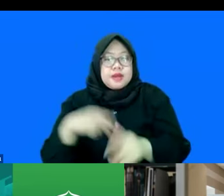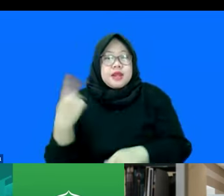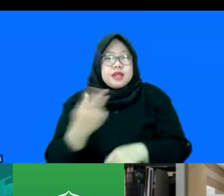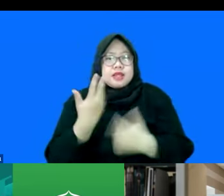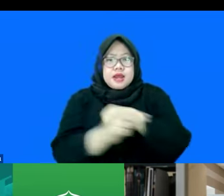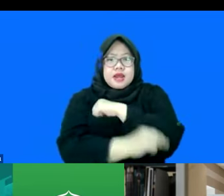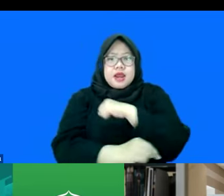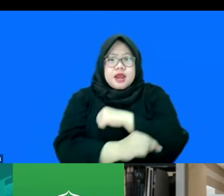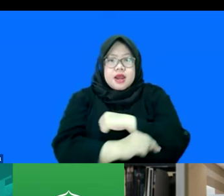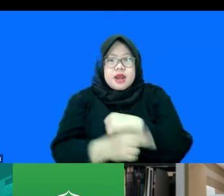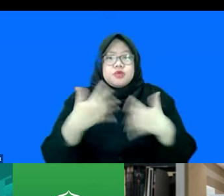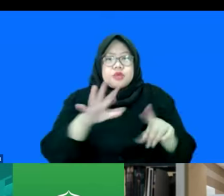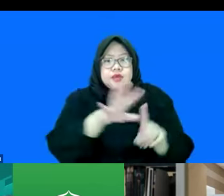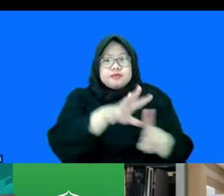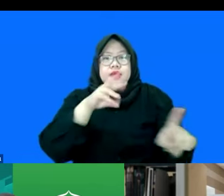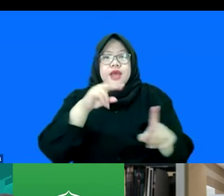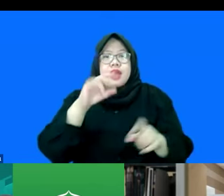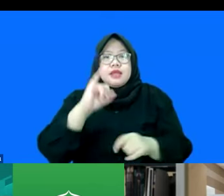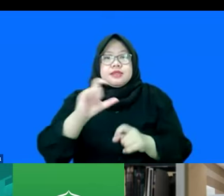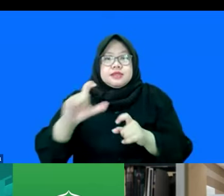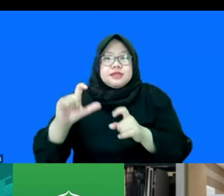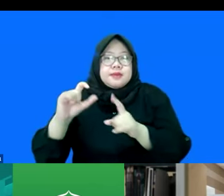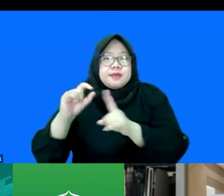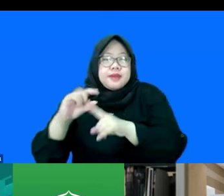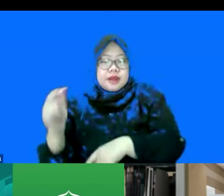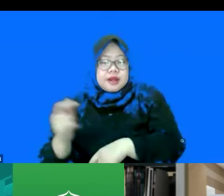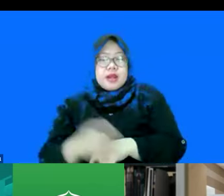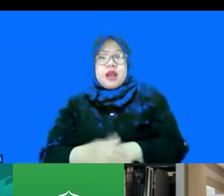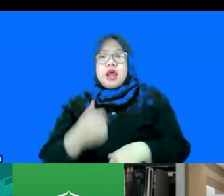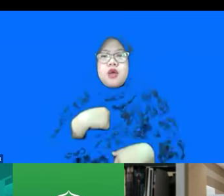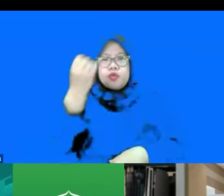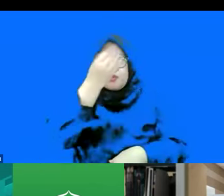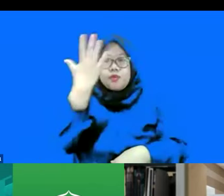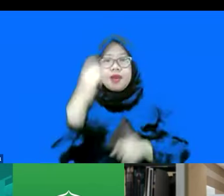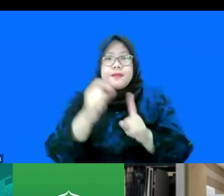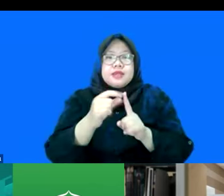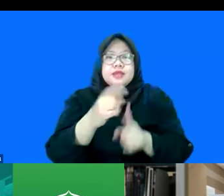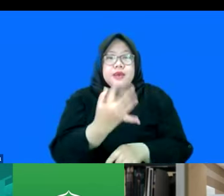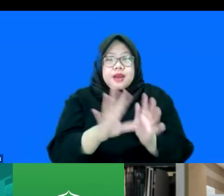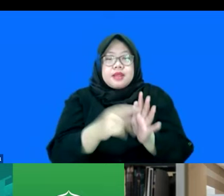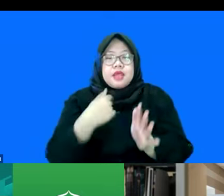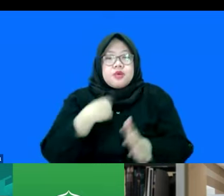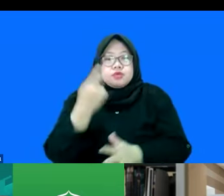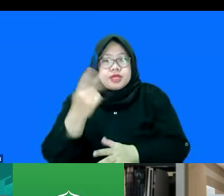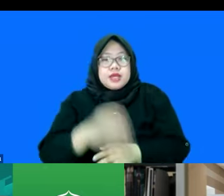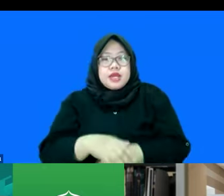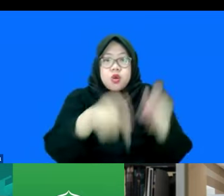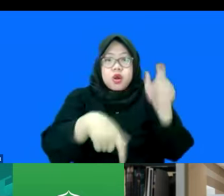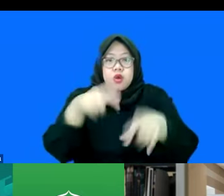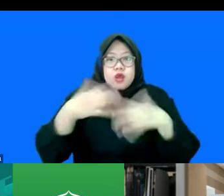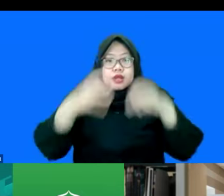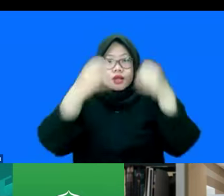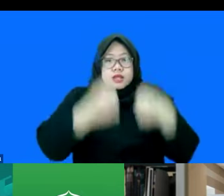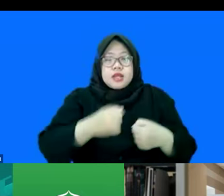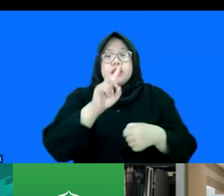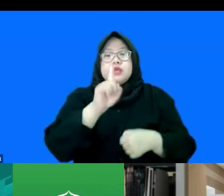dan ada satu ketentuan yang saya lupa ya ketentuan pasal berapa nanti saya cek bahwa setiap orang yang ditahan dalam 1x24 jam itu harus dihadapkan kepada hakim